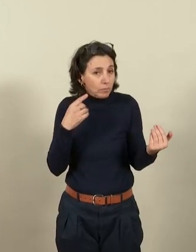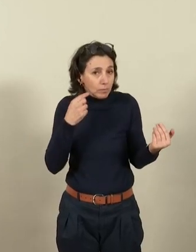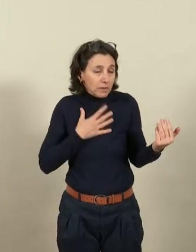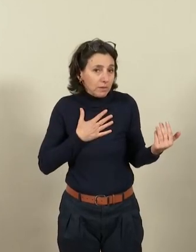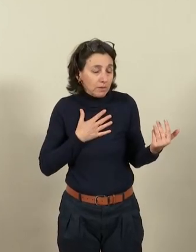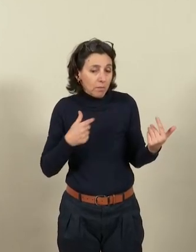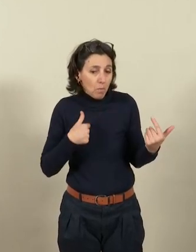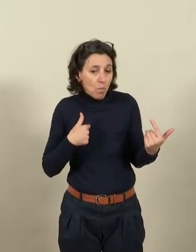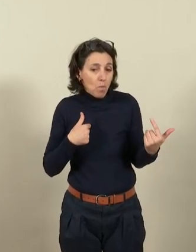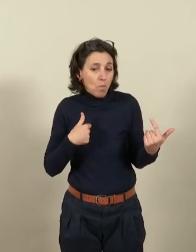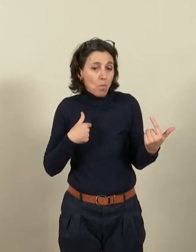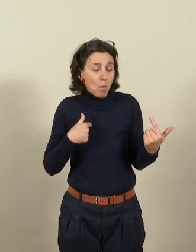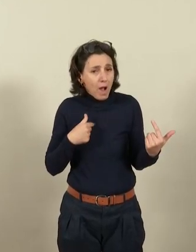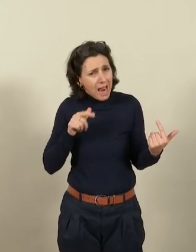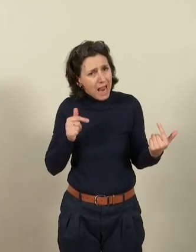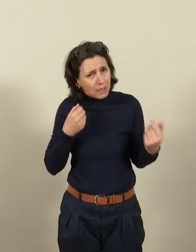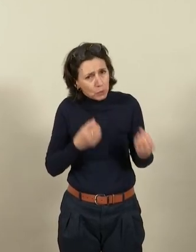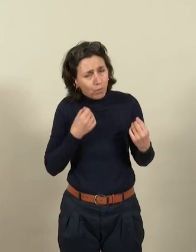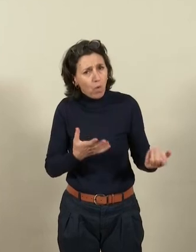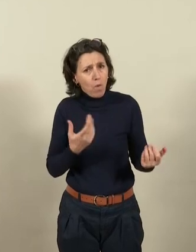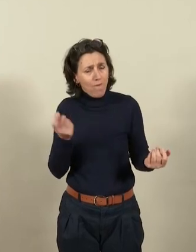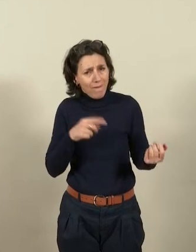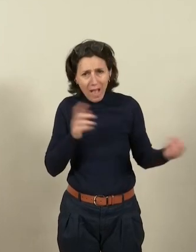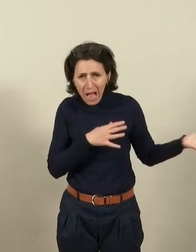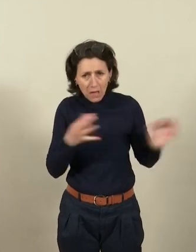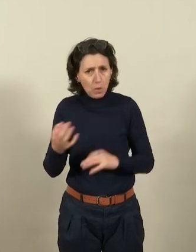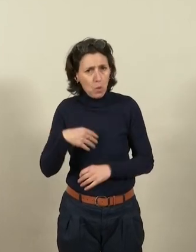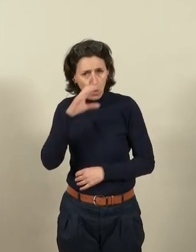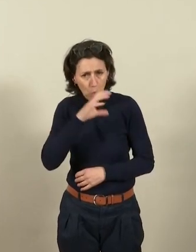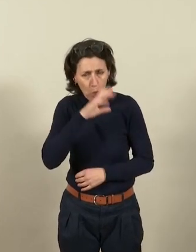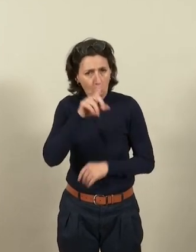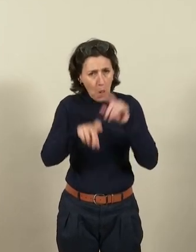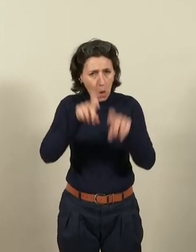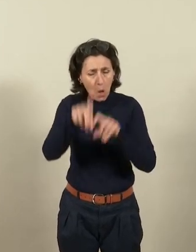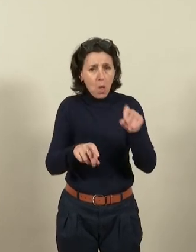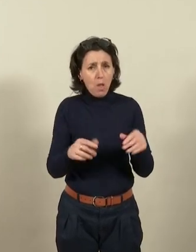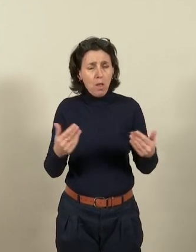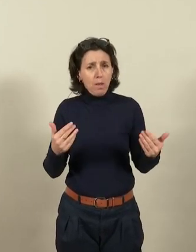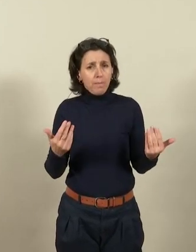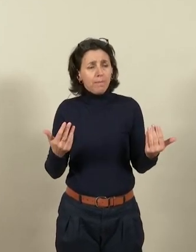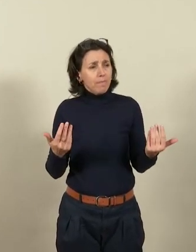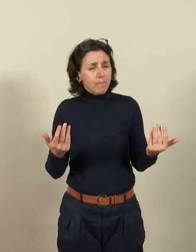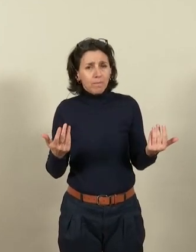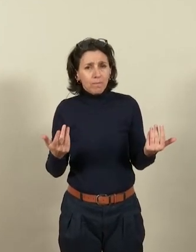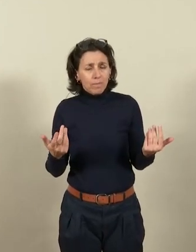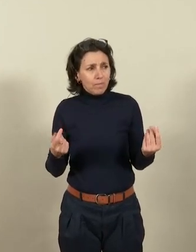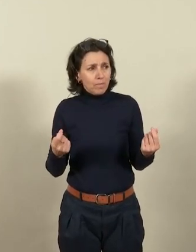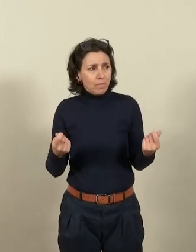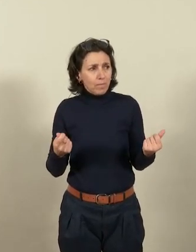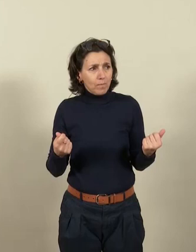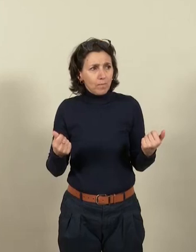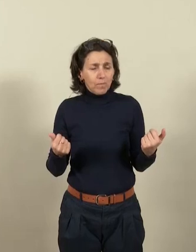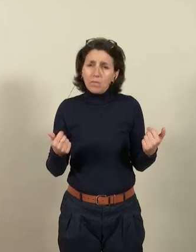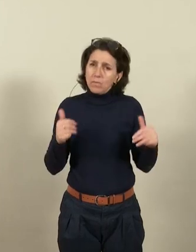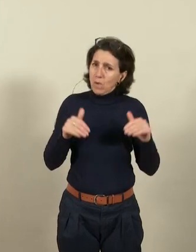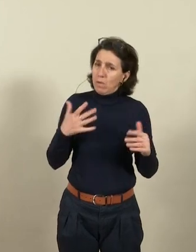souffre suffisamment et souvent donc je suis assez curieux et je pose quelquefois des questions même si quelquefois c'est euh j'en veux